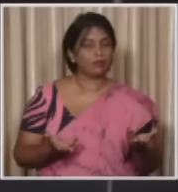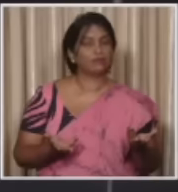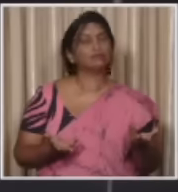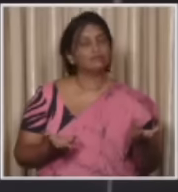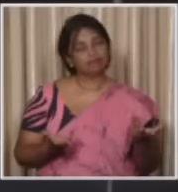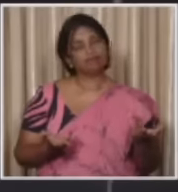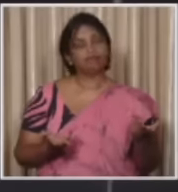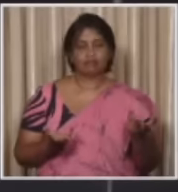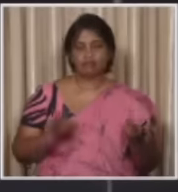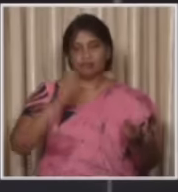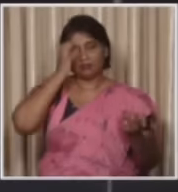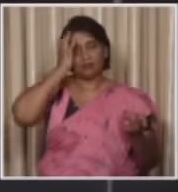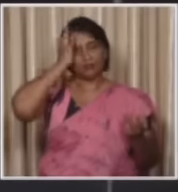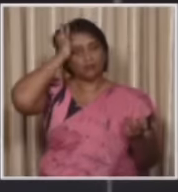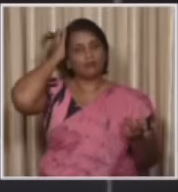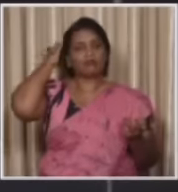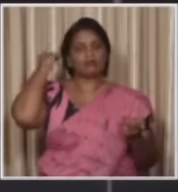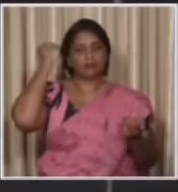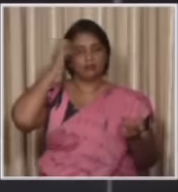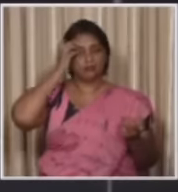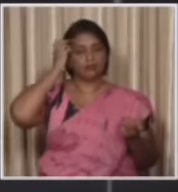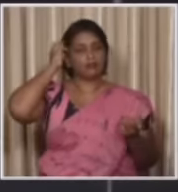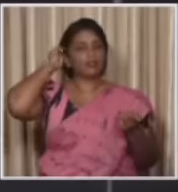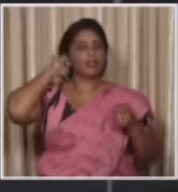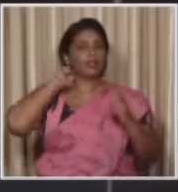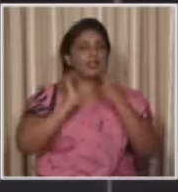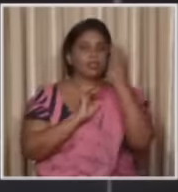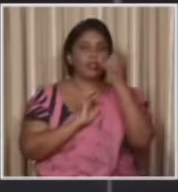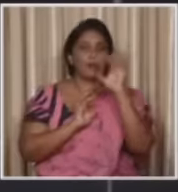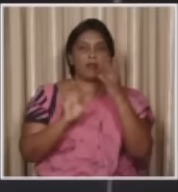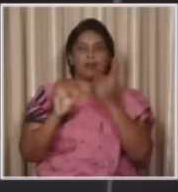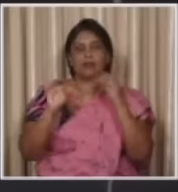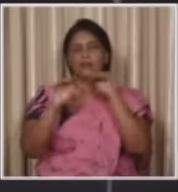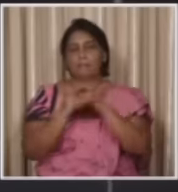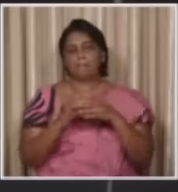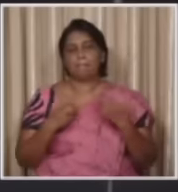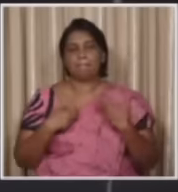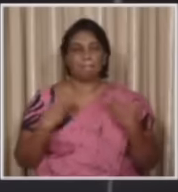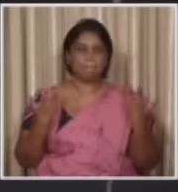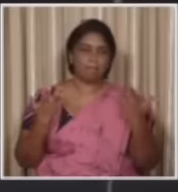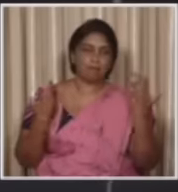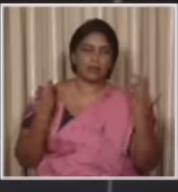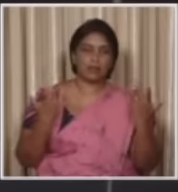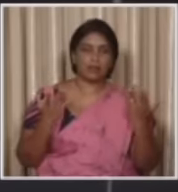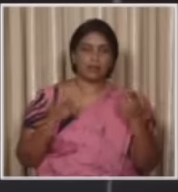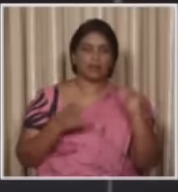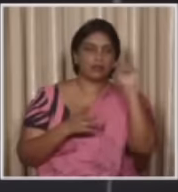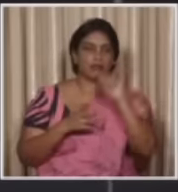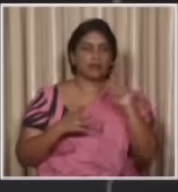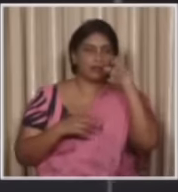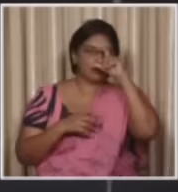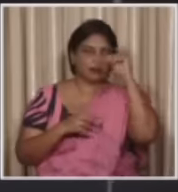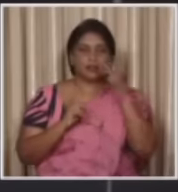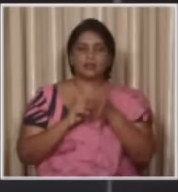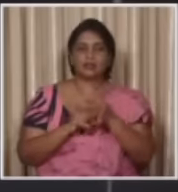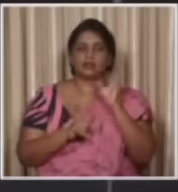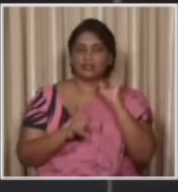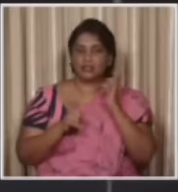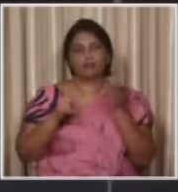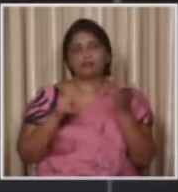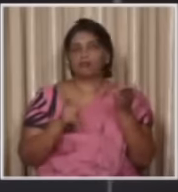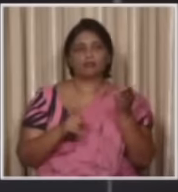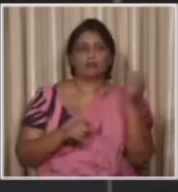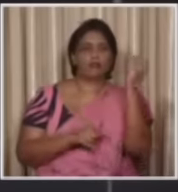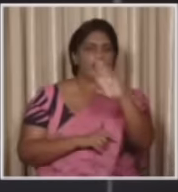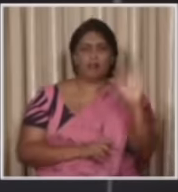හරි. දැන් ඊළඟට 2015 ජාතික ලැයිස්තුවෙන් එන්න බැරි වුණා. දැම්මේ නැහැ නේ මෛත්‍රීපාල සිරිසිරි ජනාධිපතිතුමා හිටියේ.